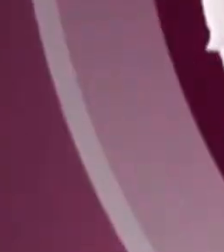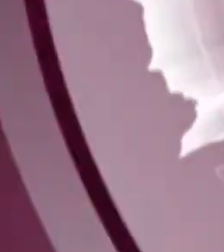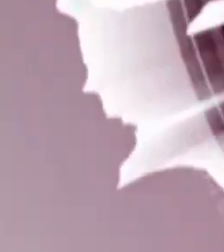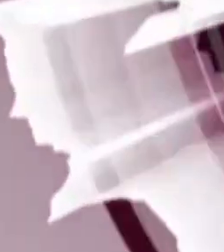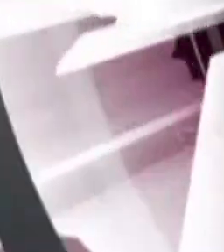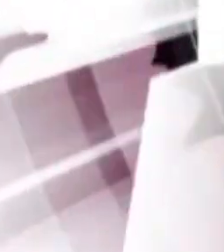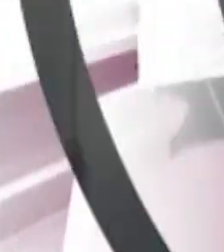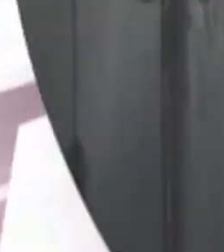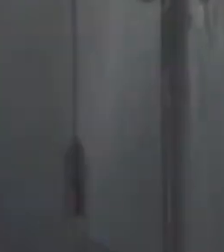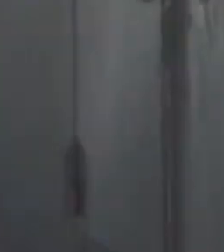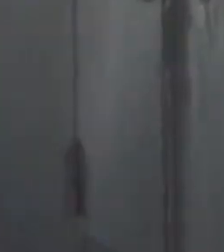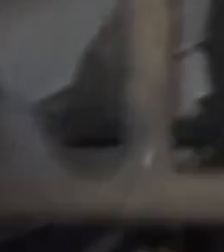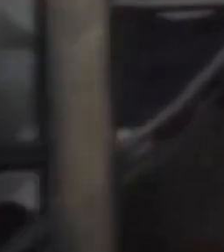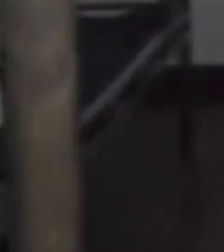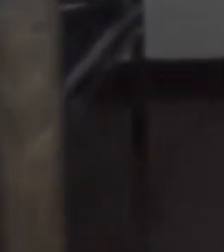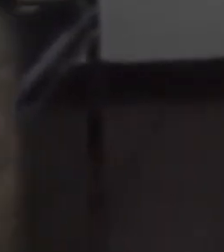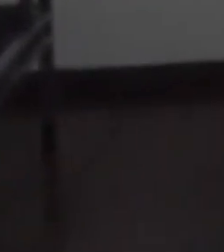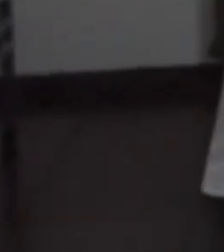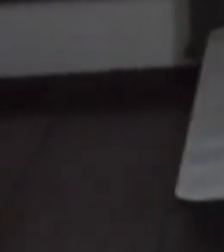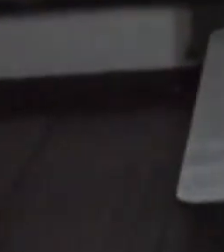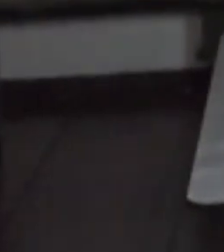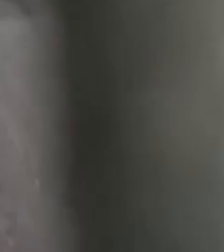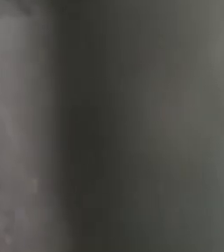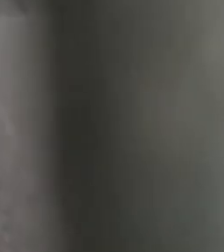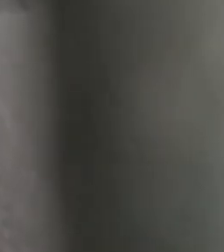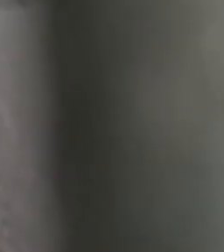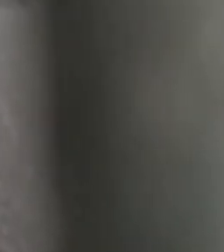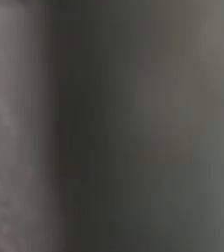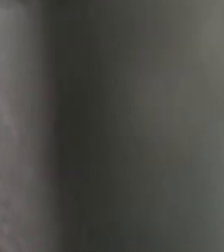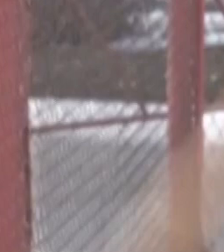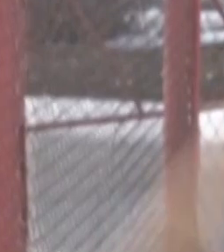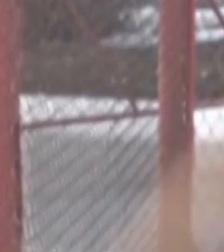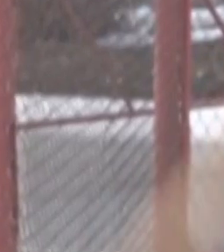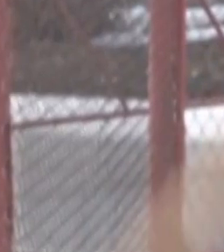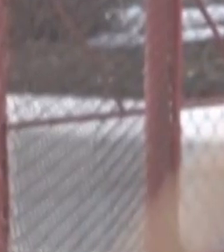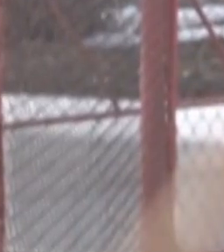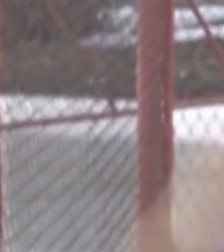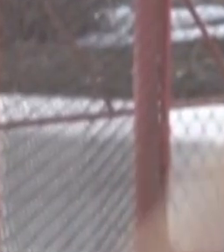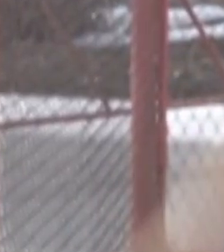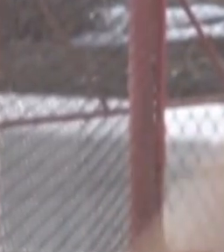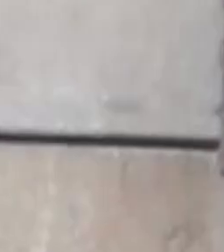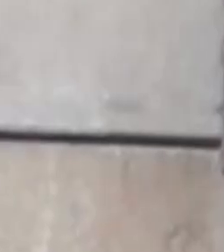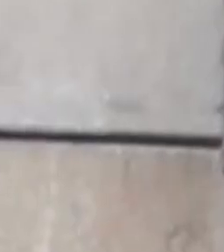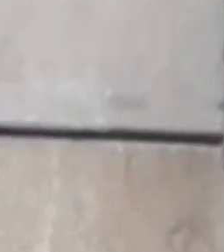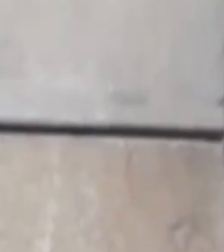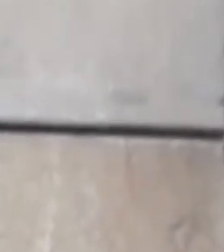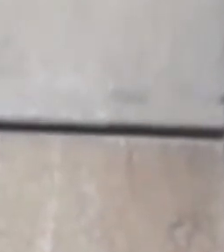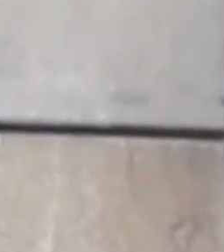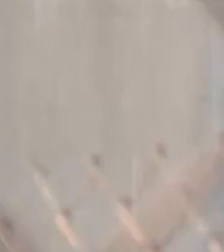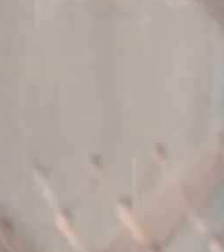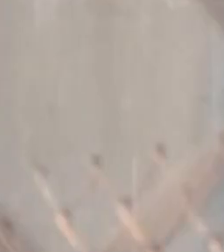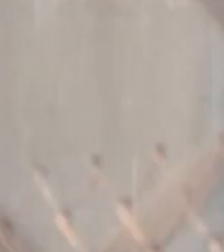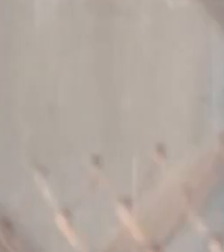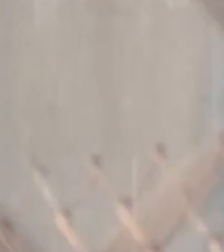смерть. Скольких участников январских событий выпустили из СИЗО в Алматы? Что подозреваемые пережили в застенках